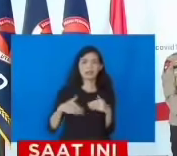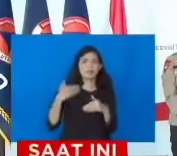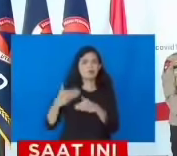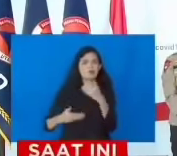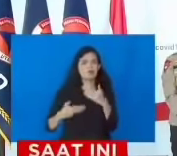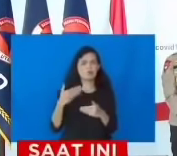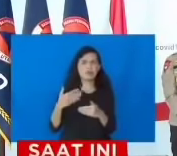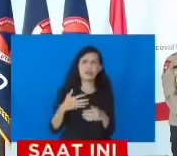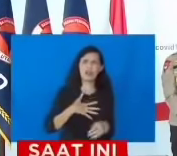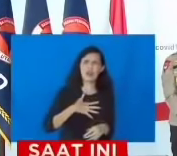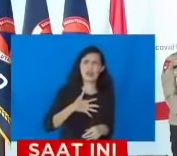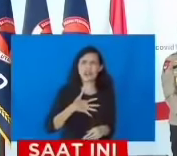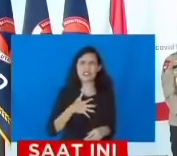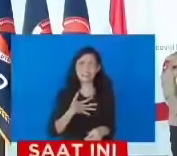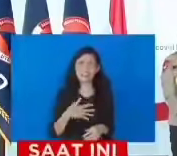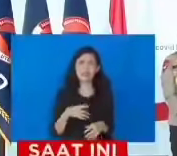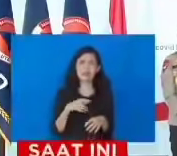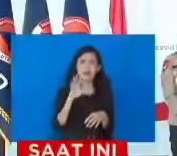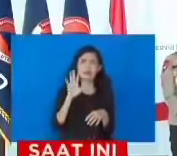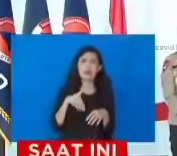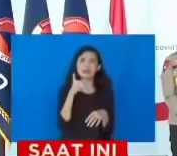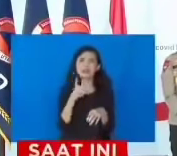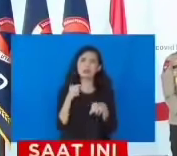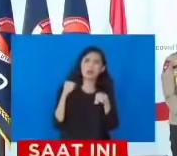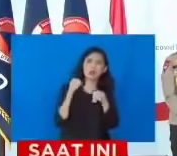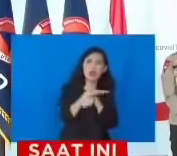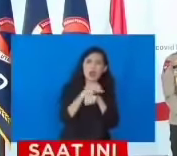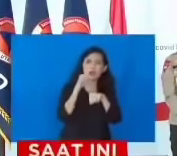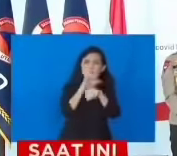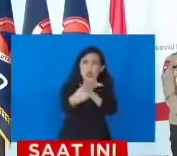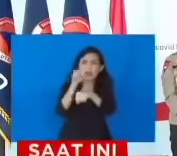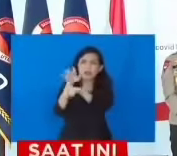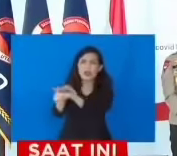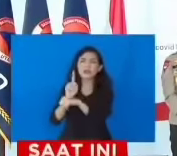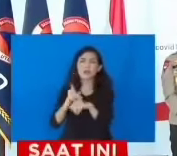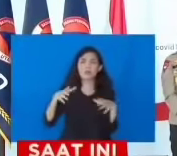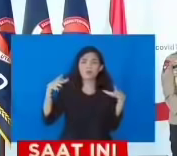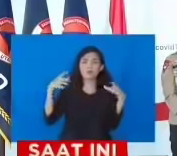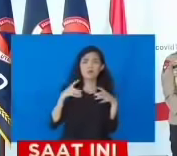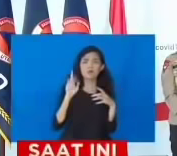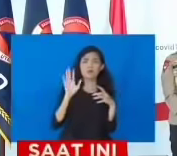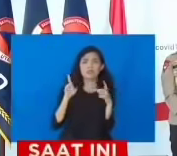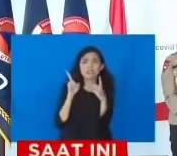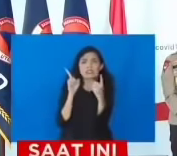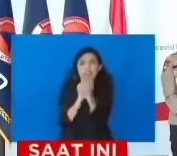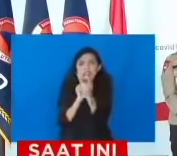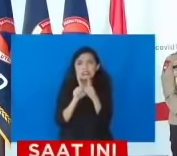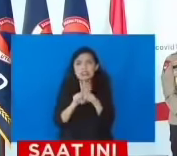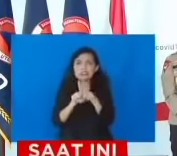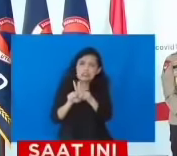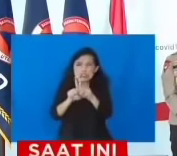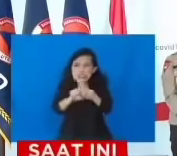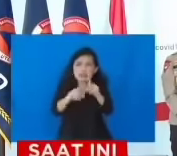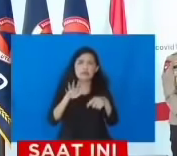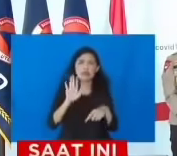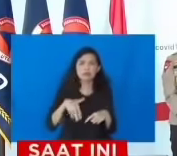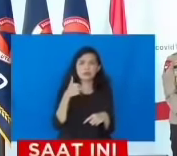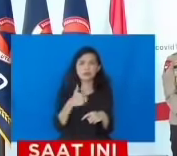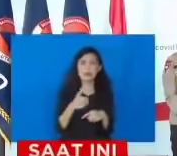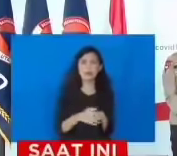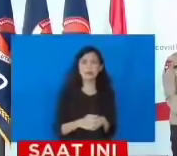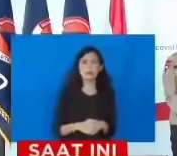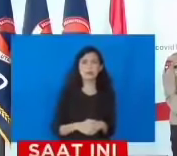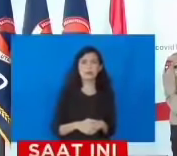kita, bahwa penularan masih terus terjadi, masih terus berjalan. Oleh